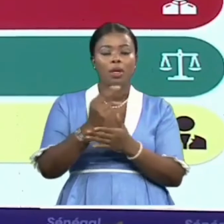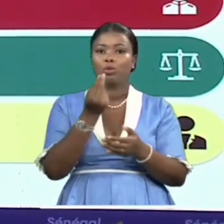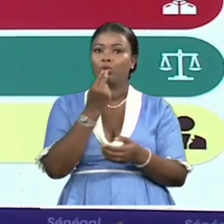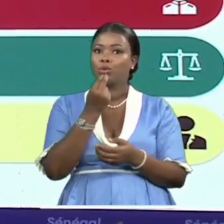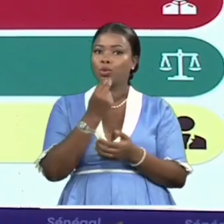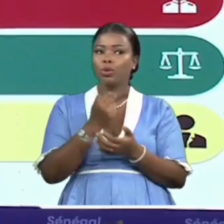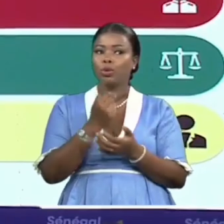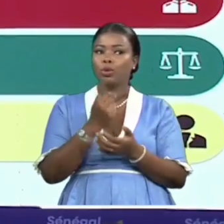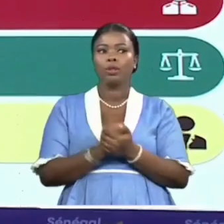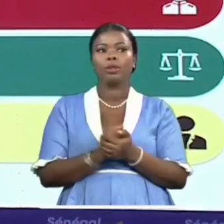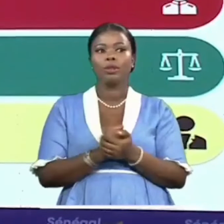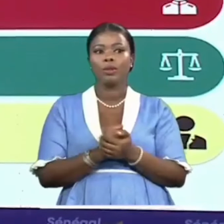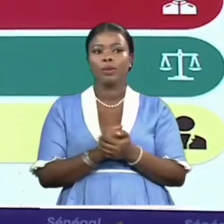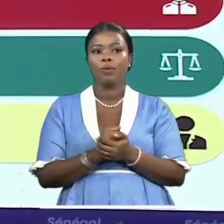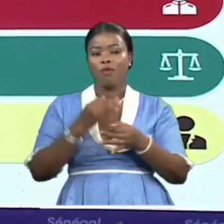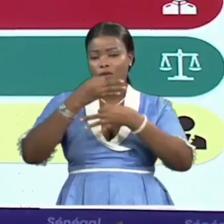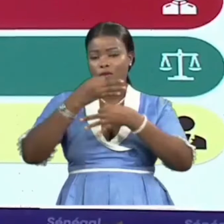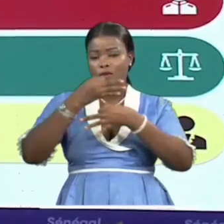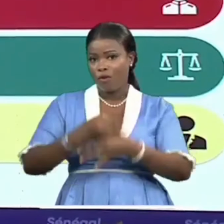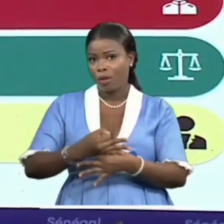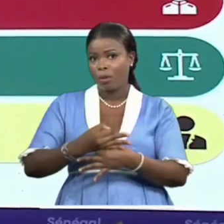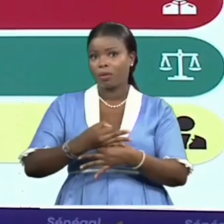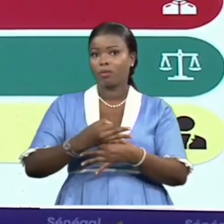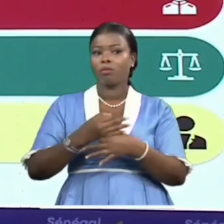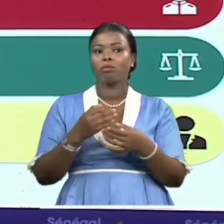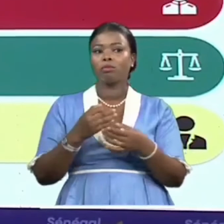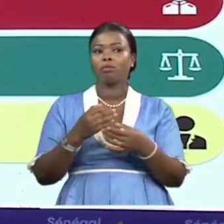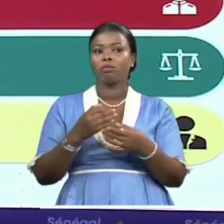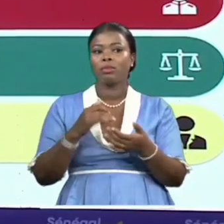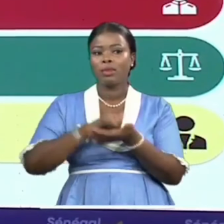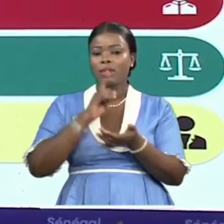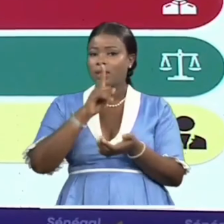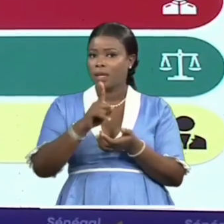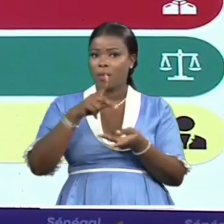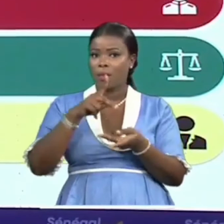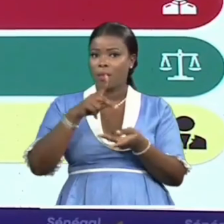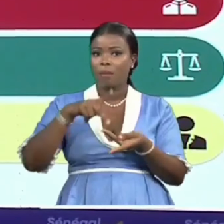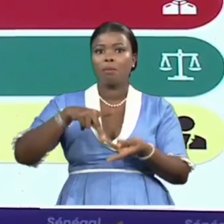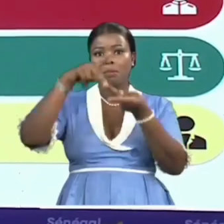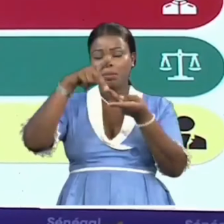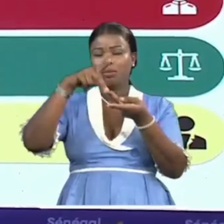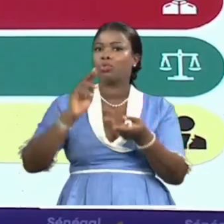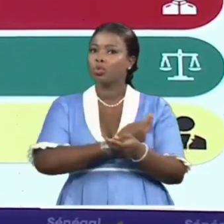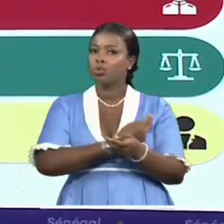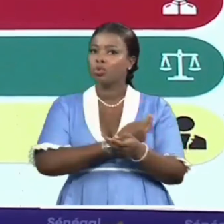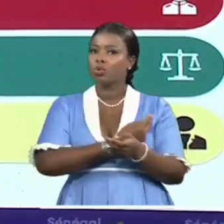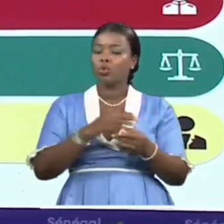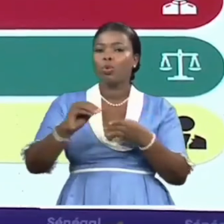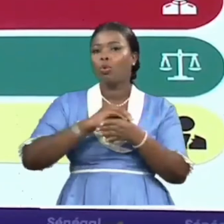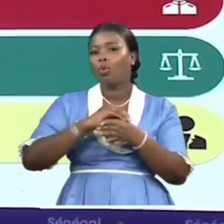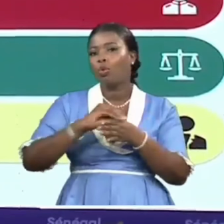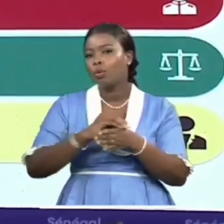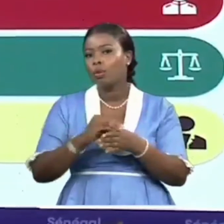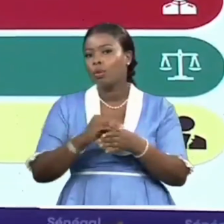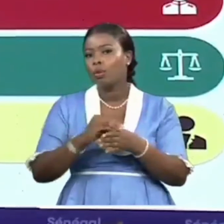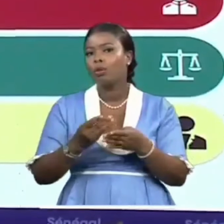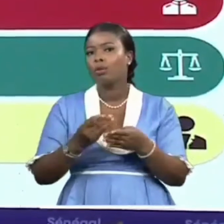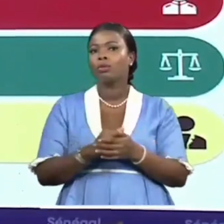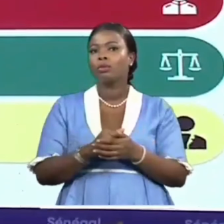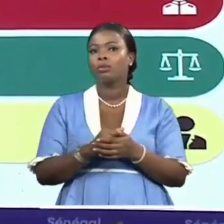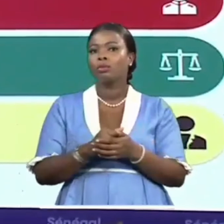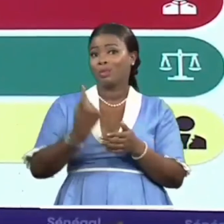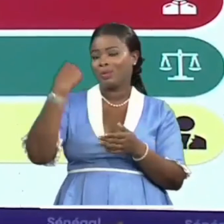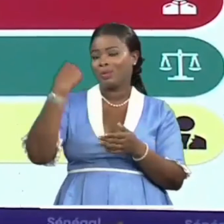fondamental c'est le tendon d'ACHI c'est la principale raison pour laquelle nous occupons encore le poleton de derrière dans le